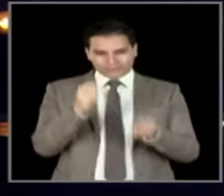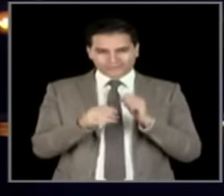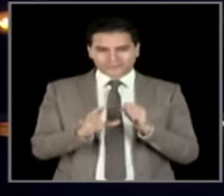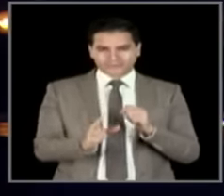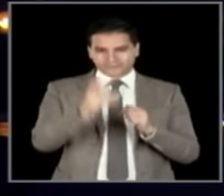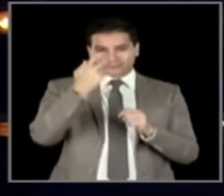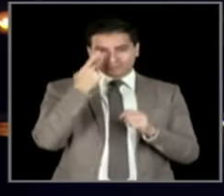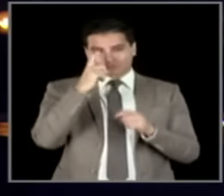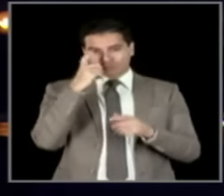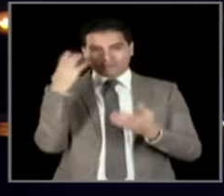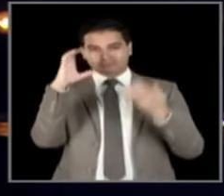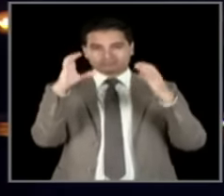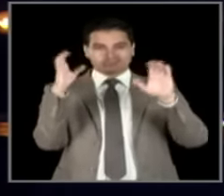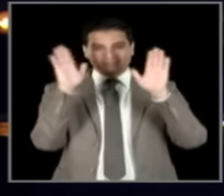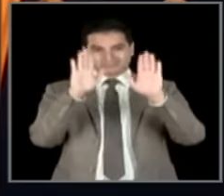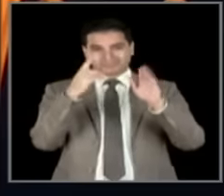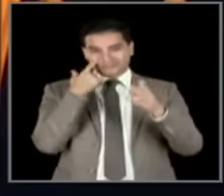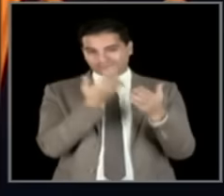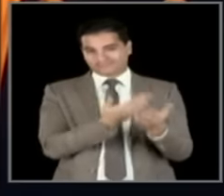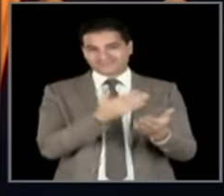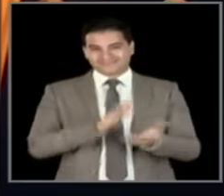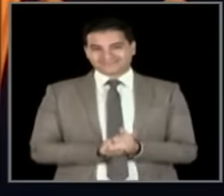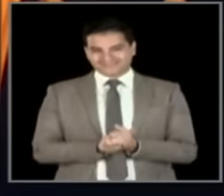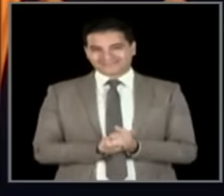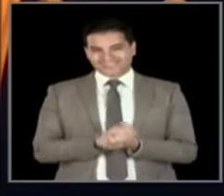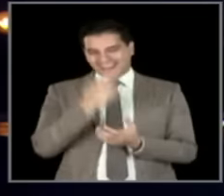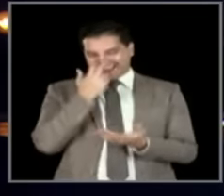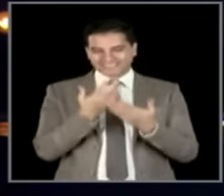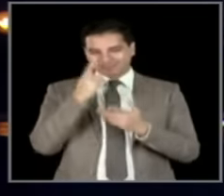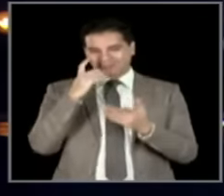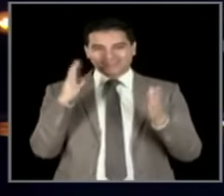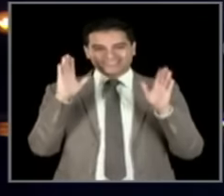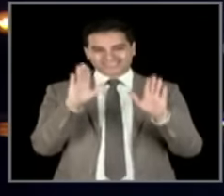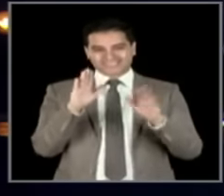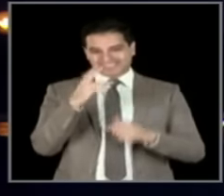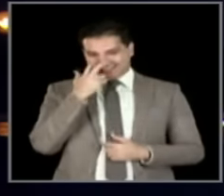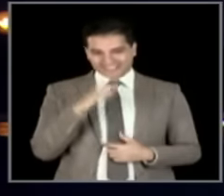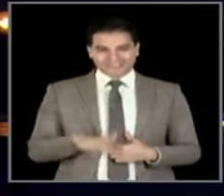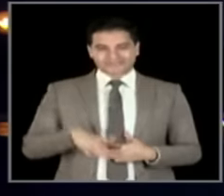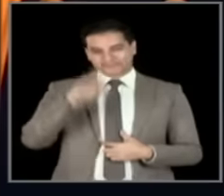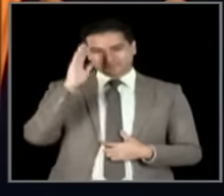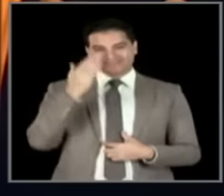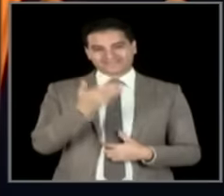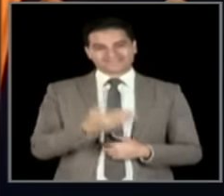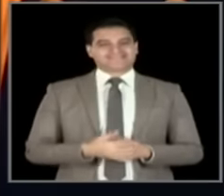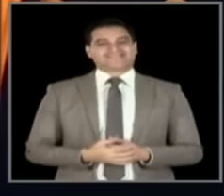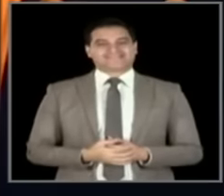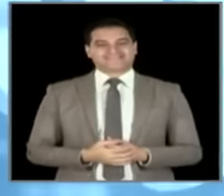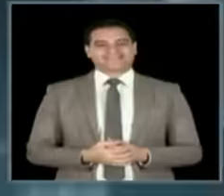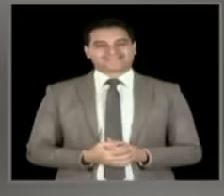نروح نشوف صورتك وانت في مدرسه باتيم ياه نرجع نشوف صورة مريم ونكمل كلامنا مع